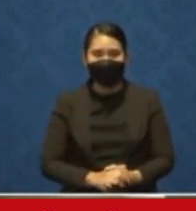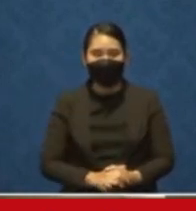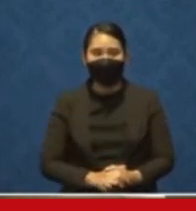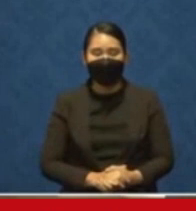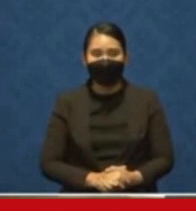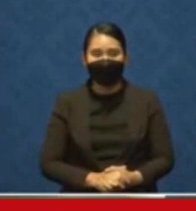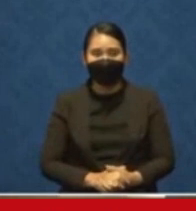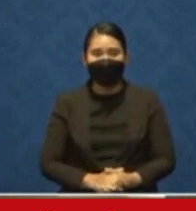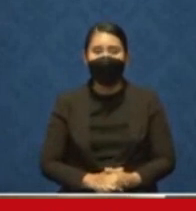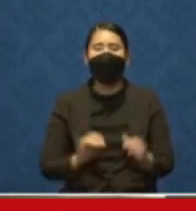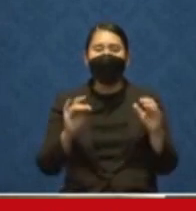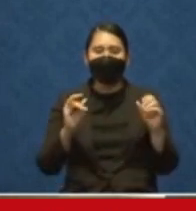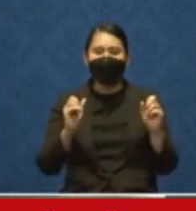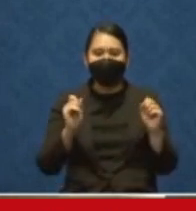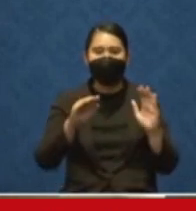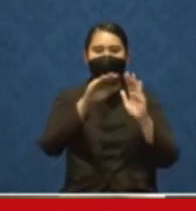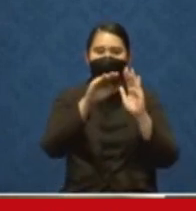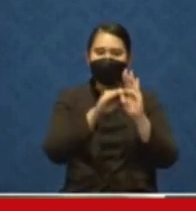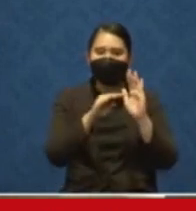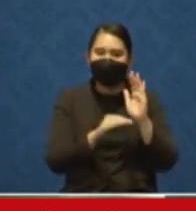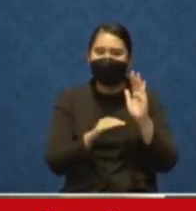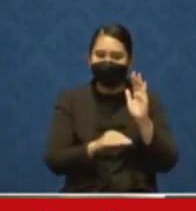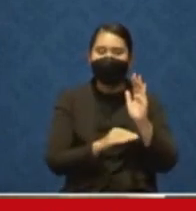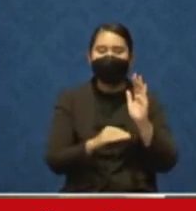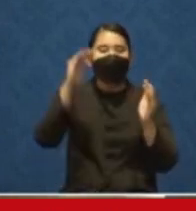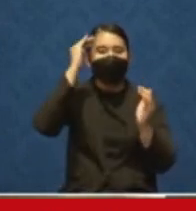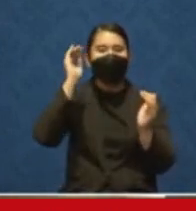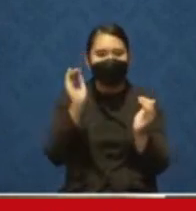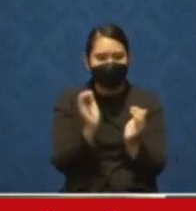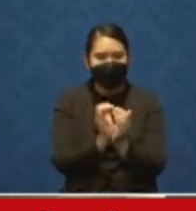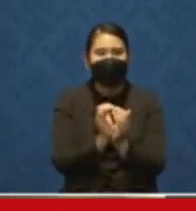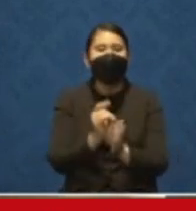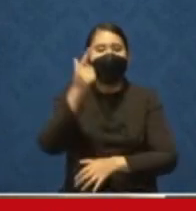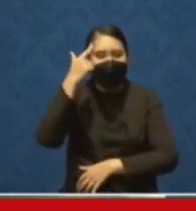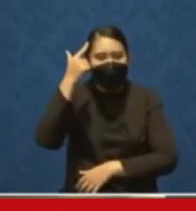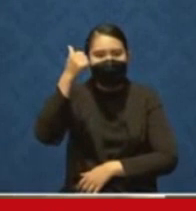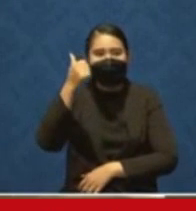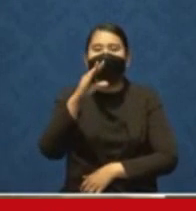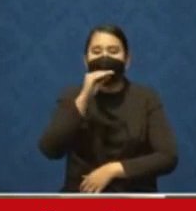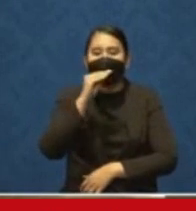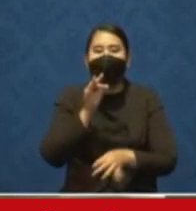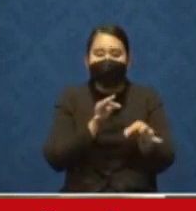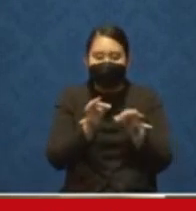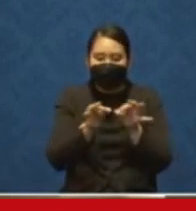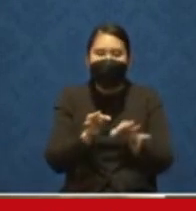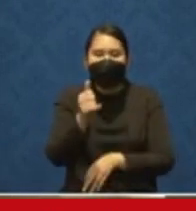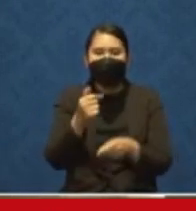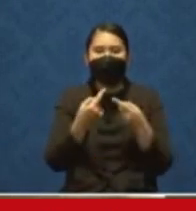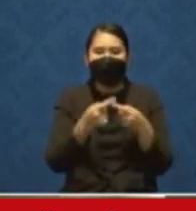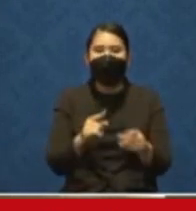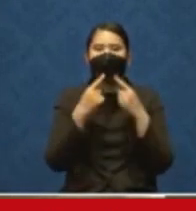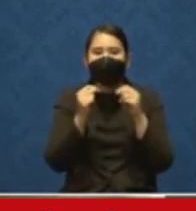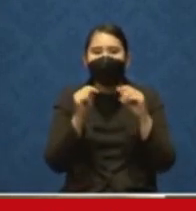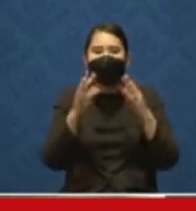เรื่องนี้ไม่ตอบถ้าใจเราคิดยังไงและก็บอกว่าเด็กชอบตามขั้น